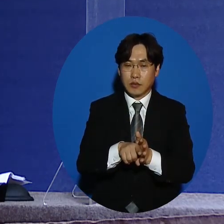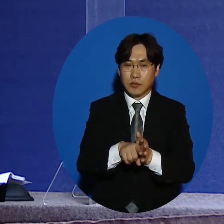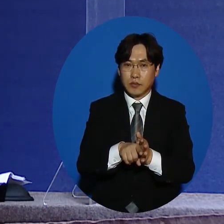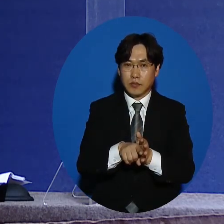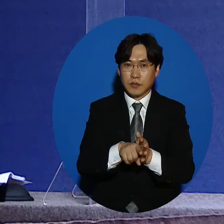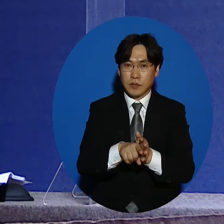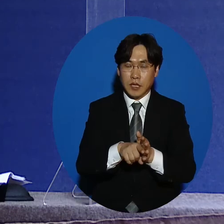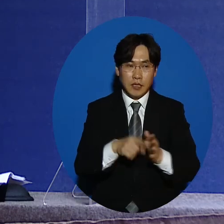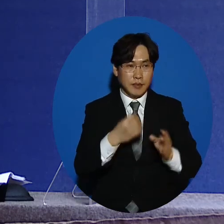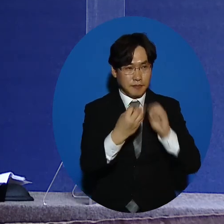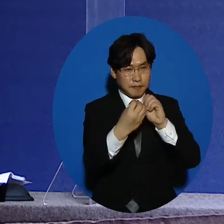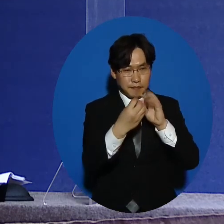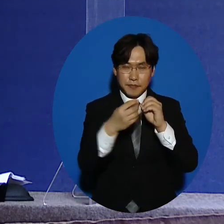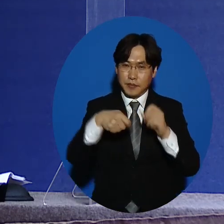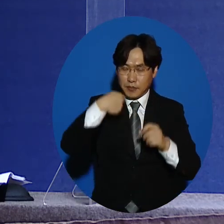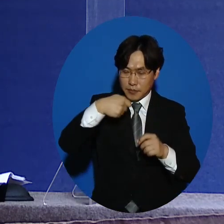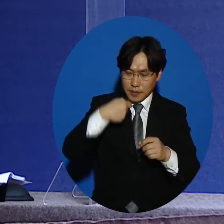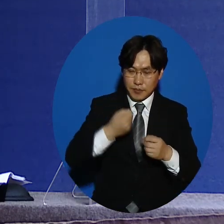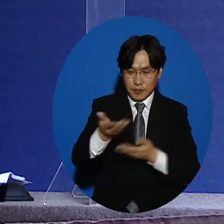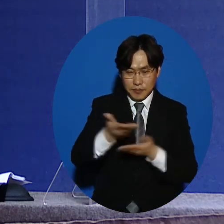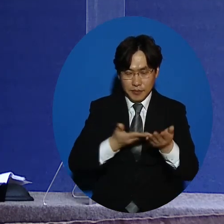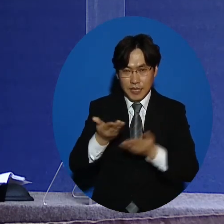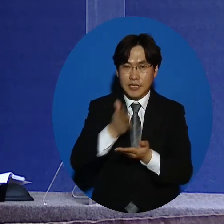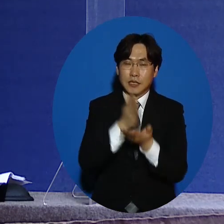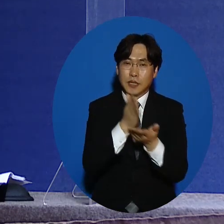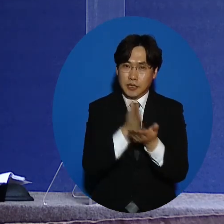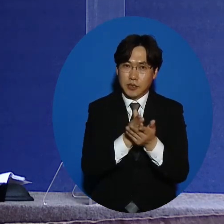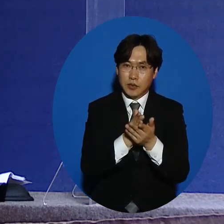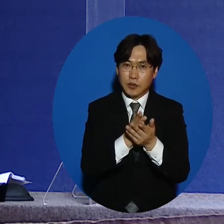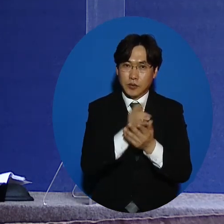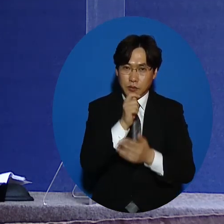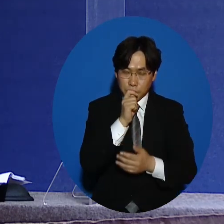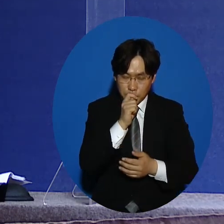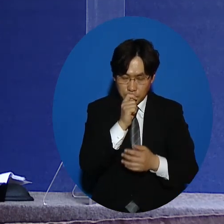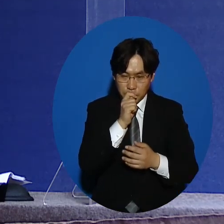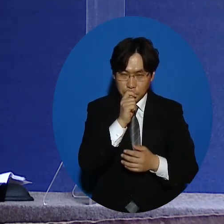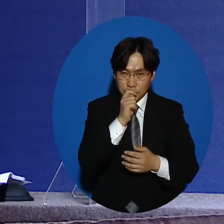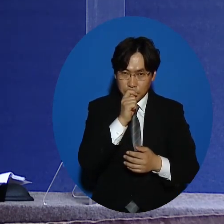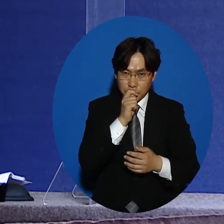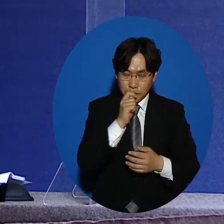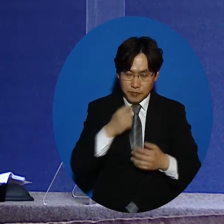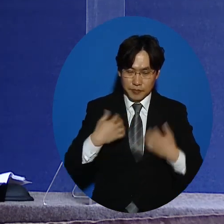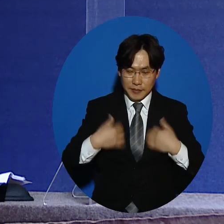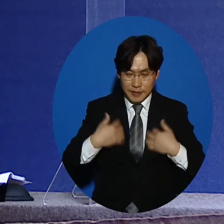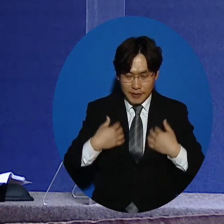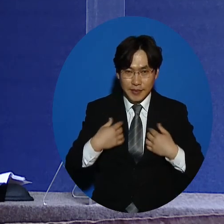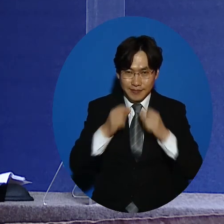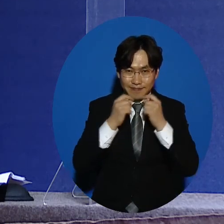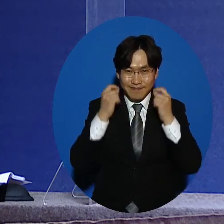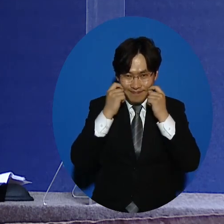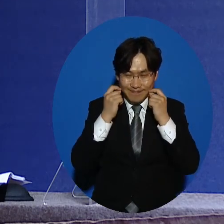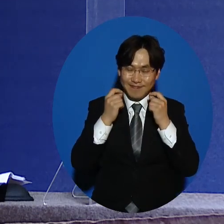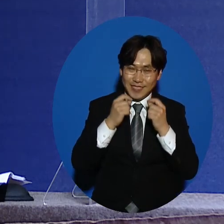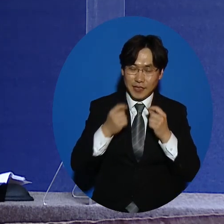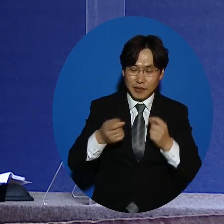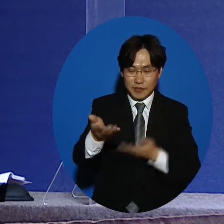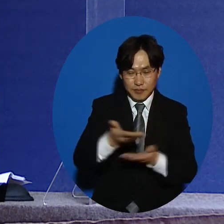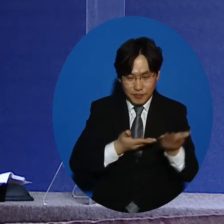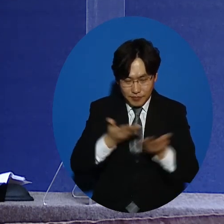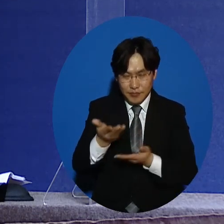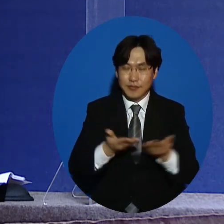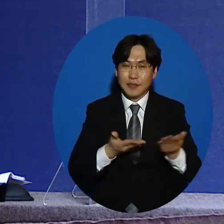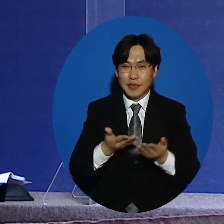큰 목소리로 말을 한다든가 이런 걸 삼가하시고 즐거운 분위기 이런 거는 별도로